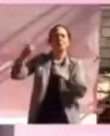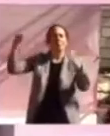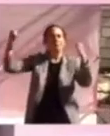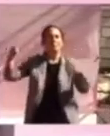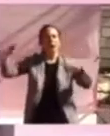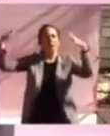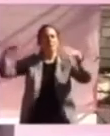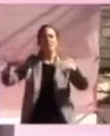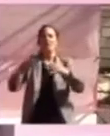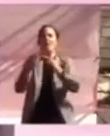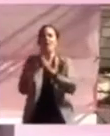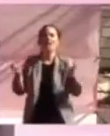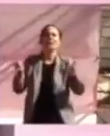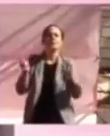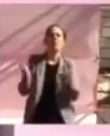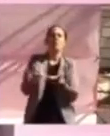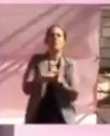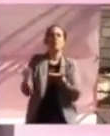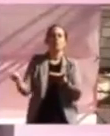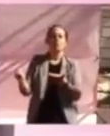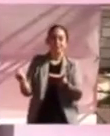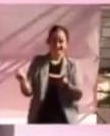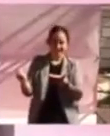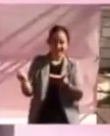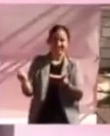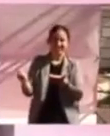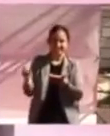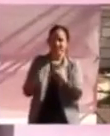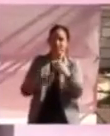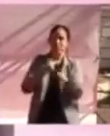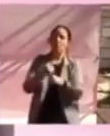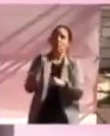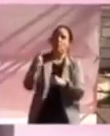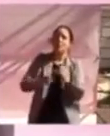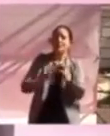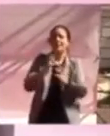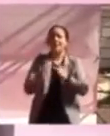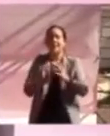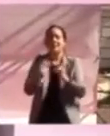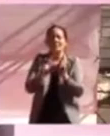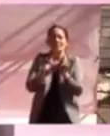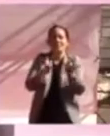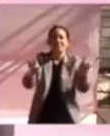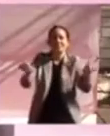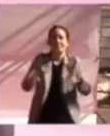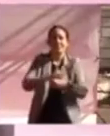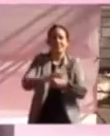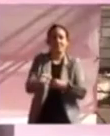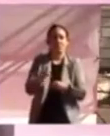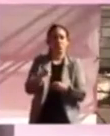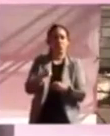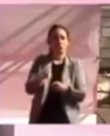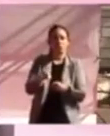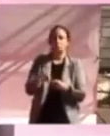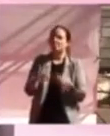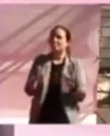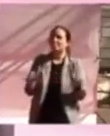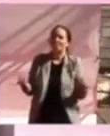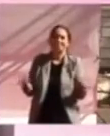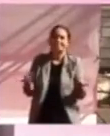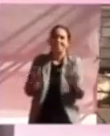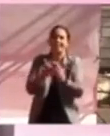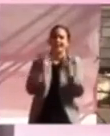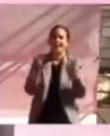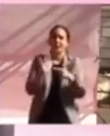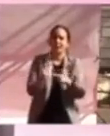e questa storia invece drammatica del virus ci dice che non è così ci dice che serve lo stato